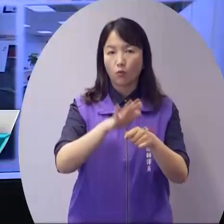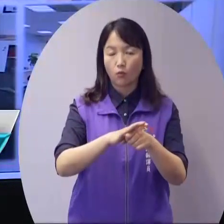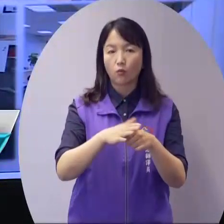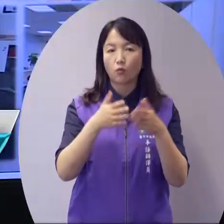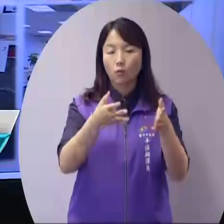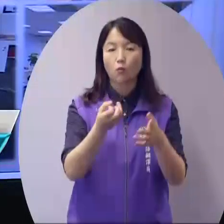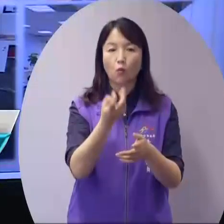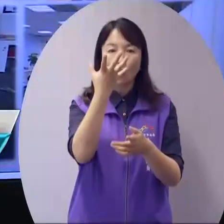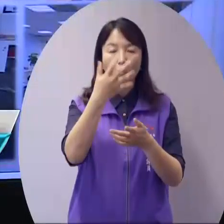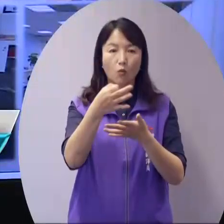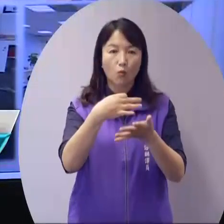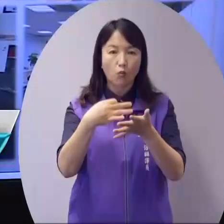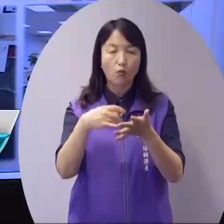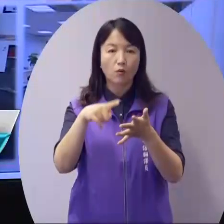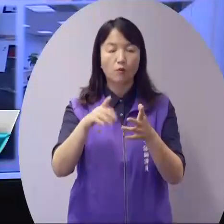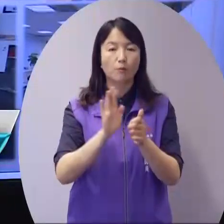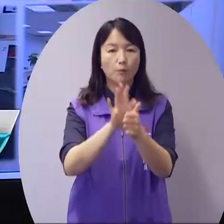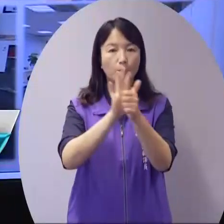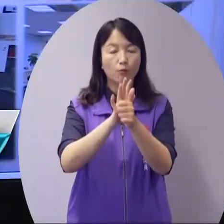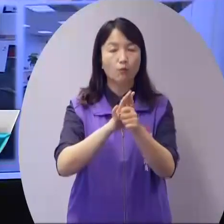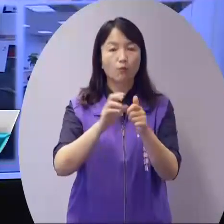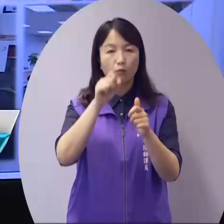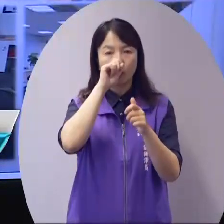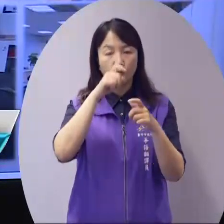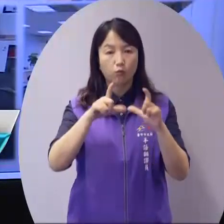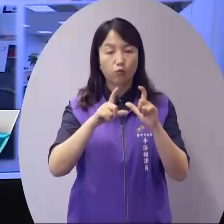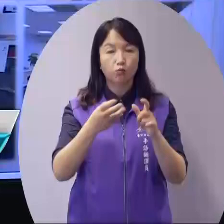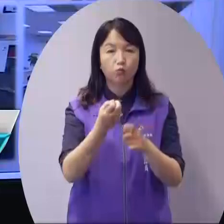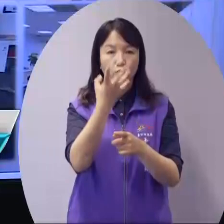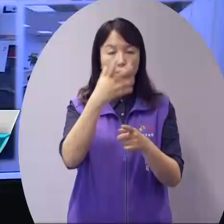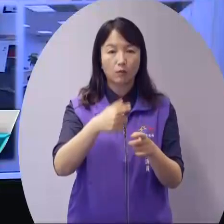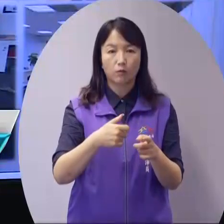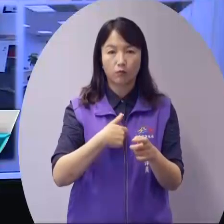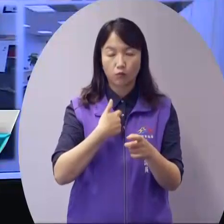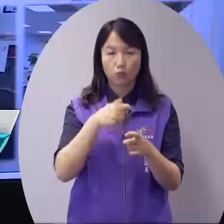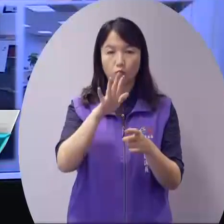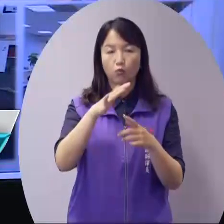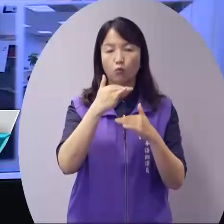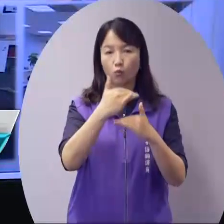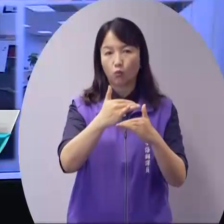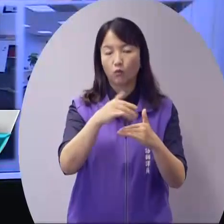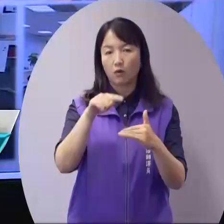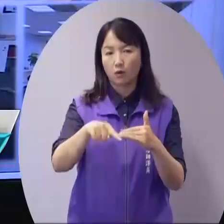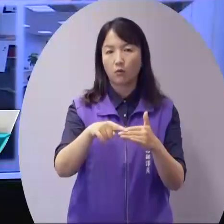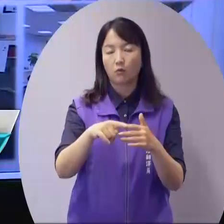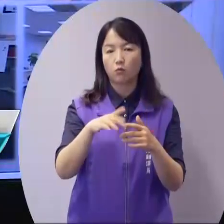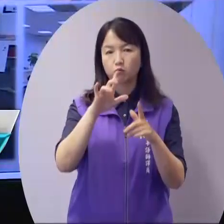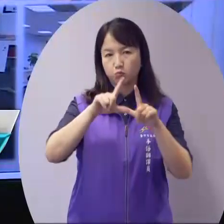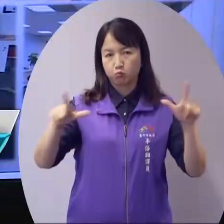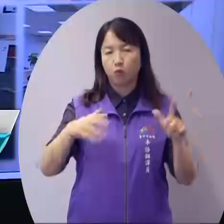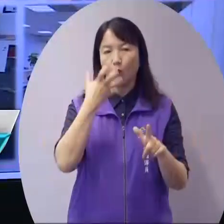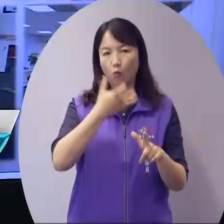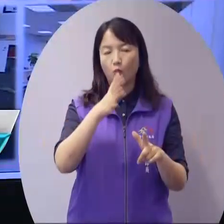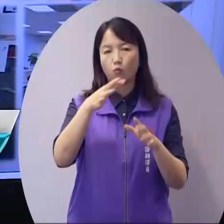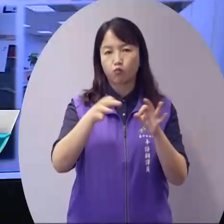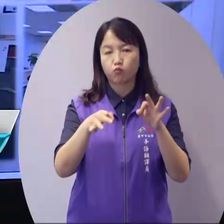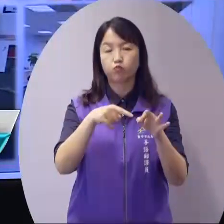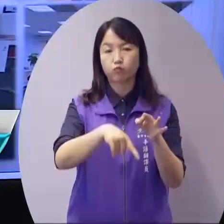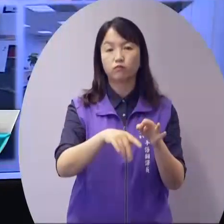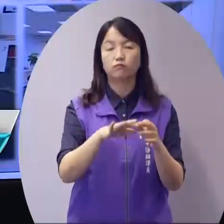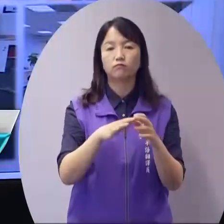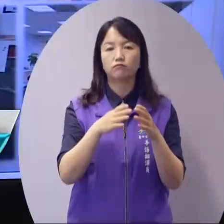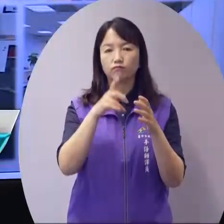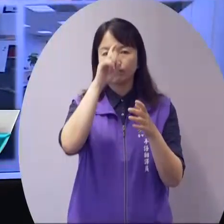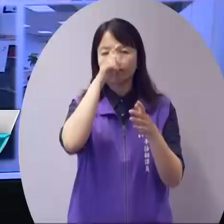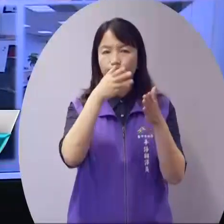花卉产业的振兴部分，因为花卫是这次受损最大的一个产业。他为